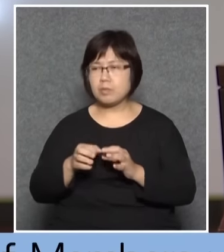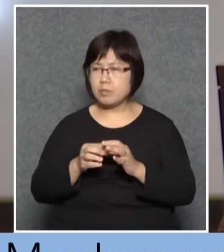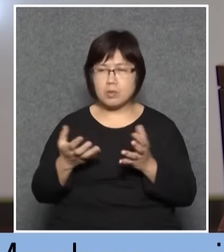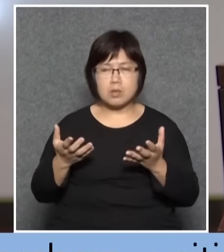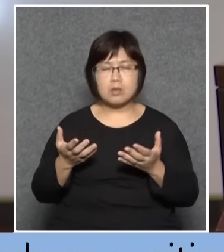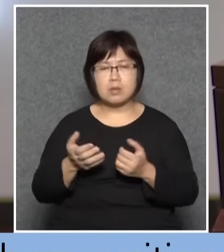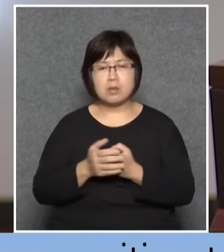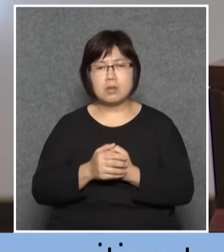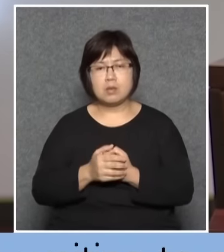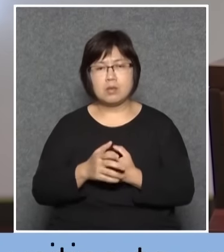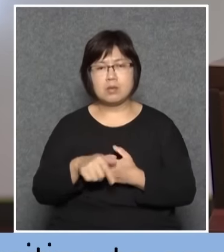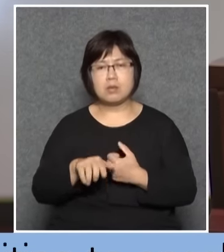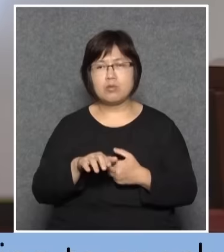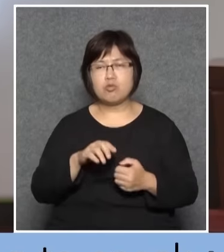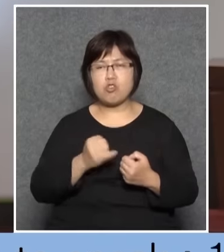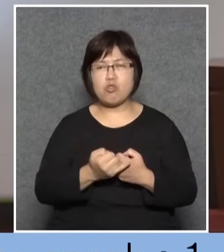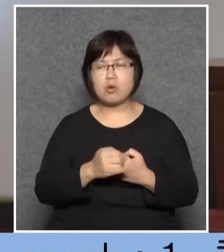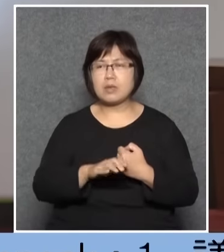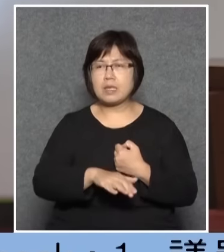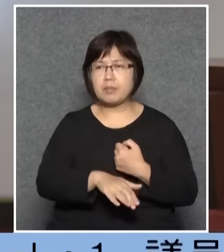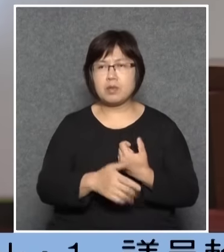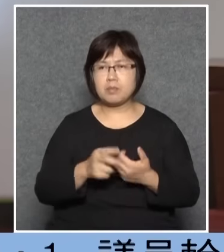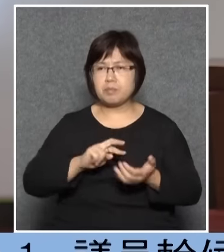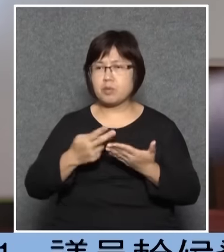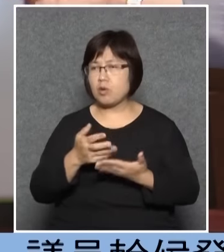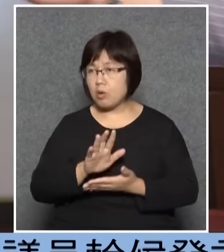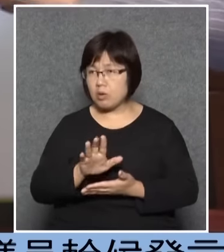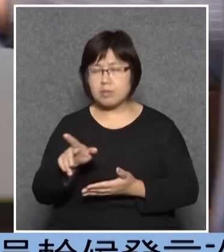啦，係咪？啲低級錯誤。有冇理由唔改噶嘛？